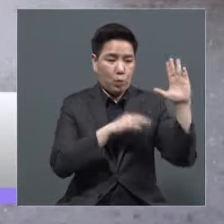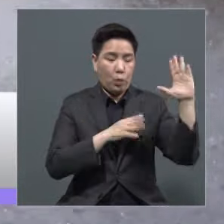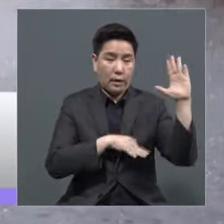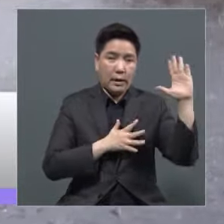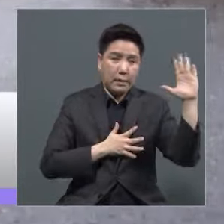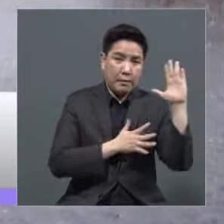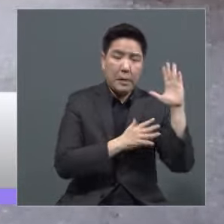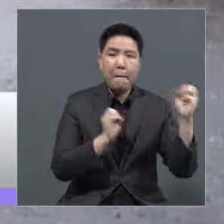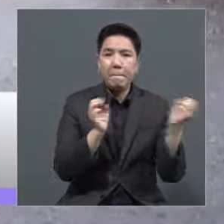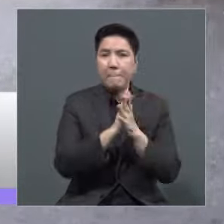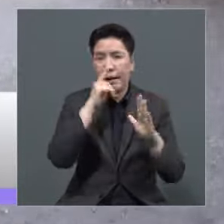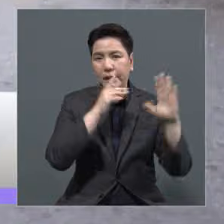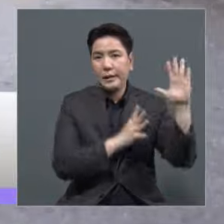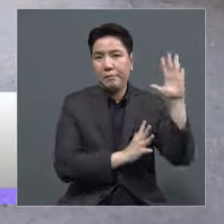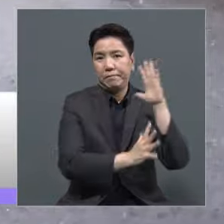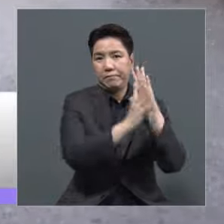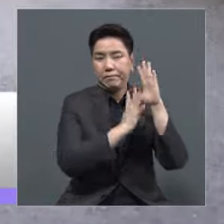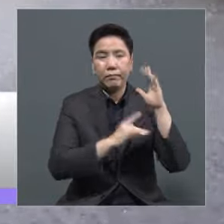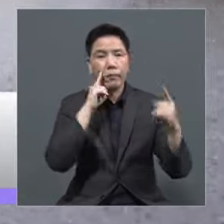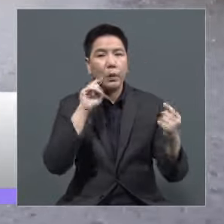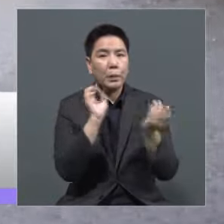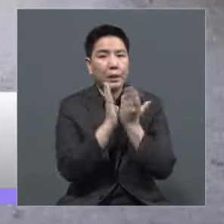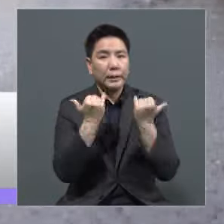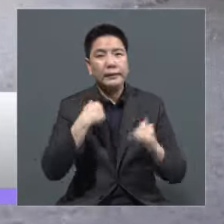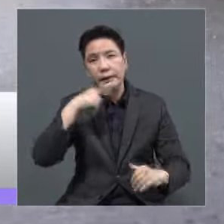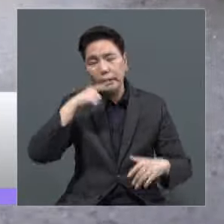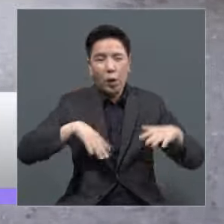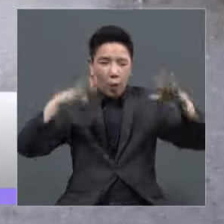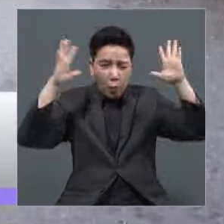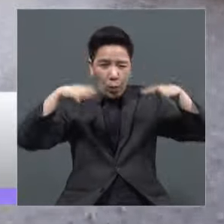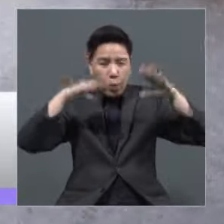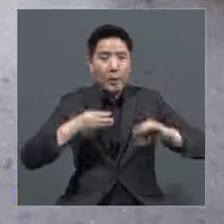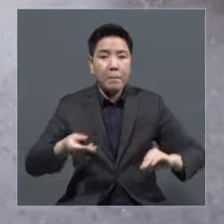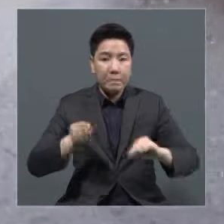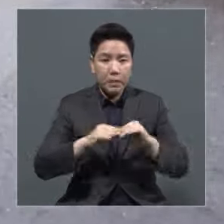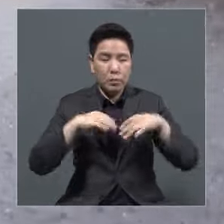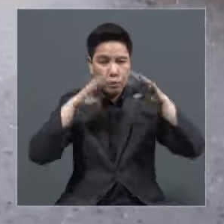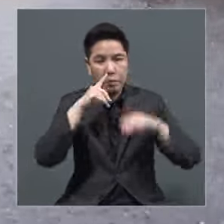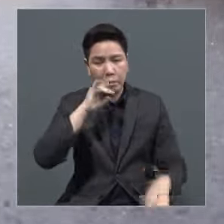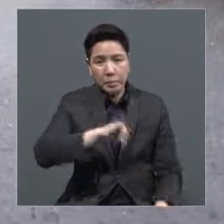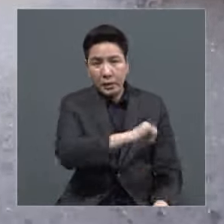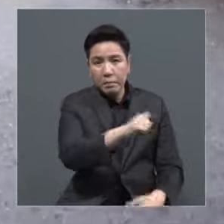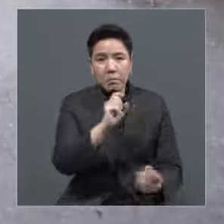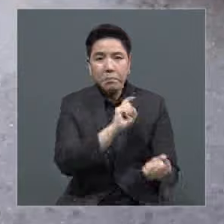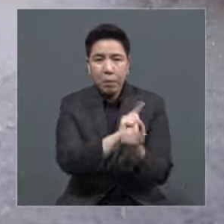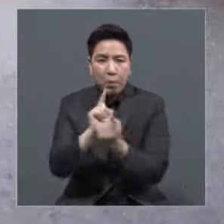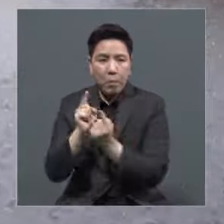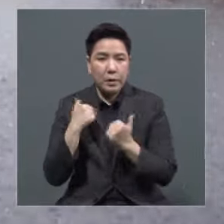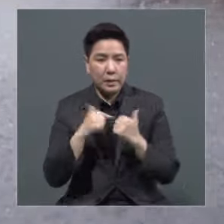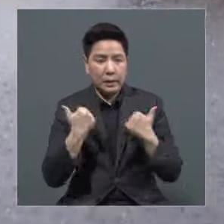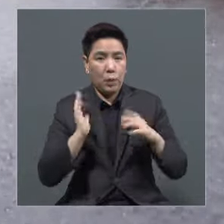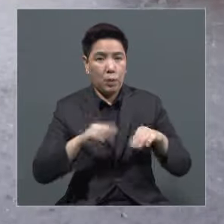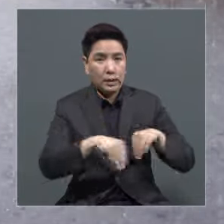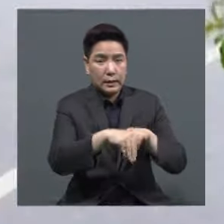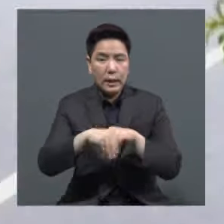ปกคลุมอันดามันประเทศไทยและอ่าวไทยก็จะทำให้บ้านเรามีฝนเพิ่มขึ้นนะครับเจอฝนตกหนักบางแห่งก็ขอให้ประชาชนบริเวณ